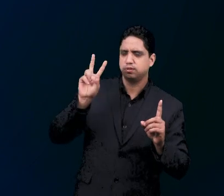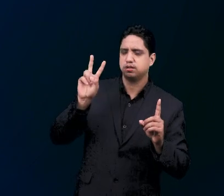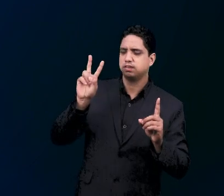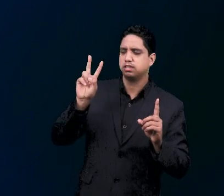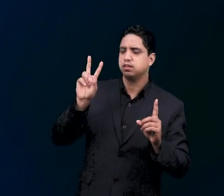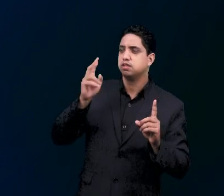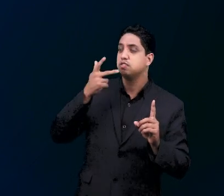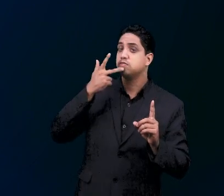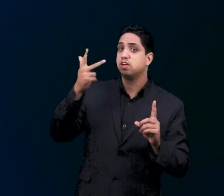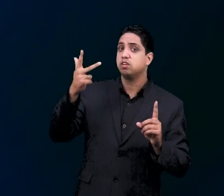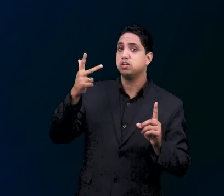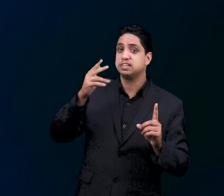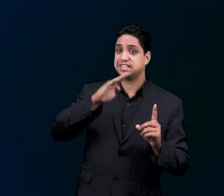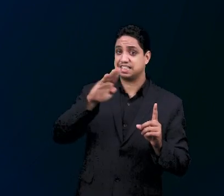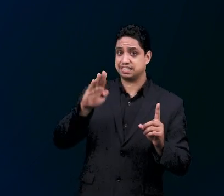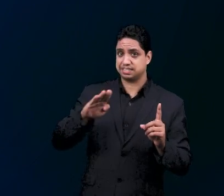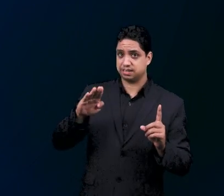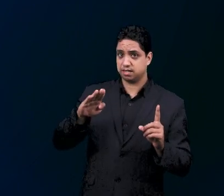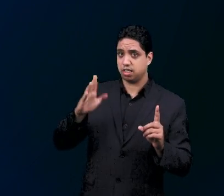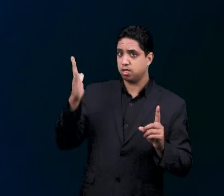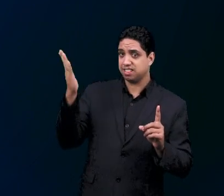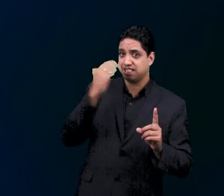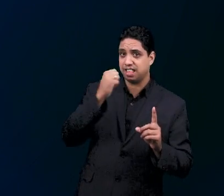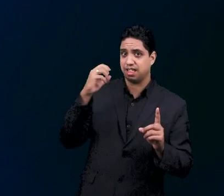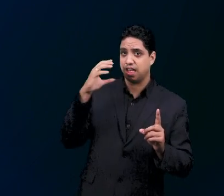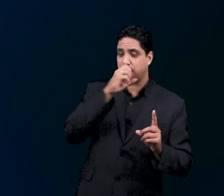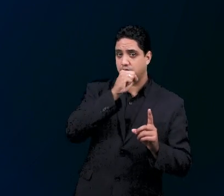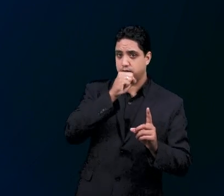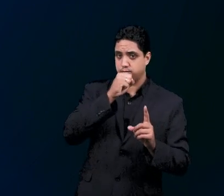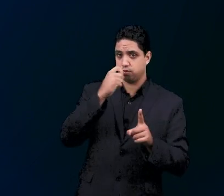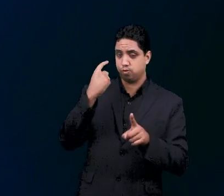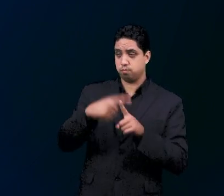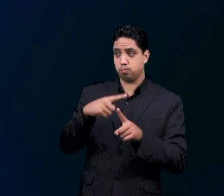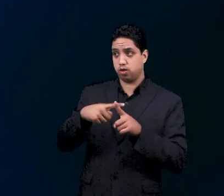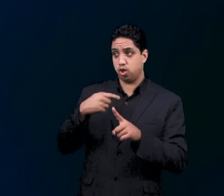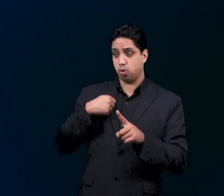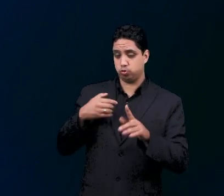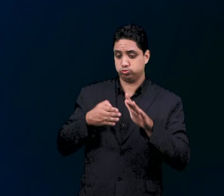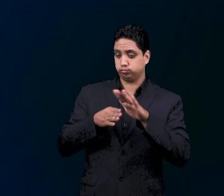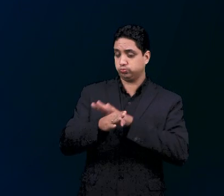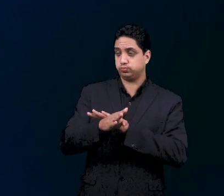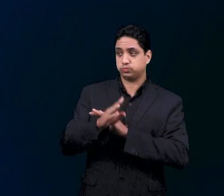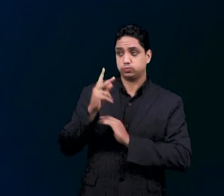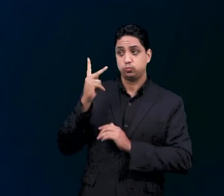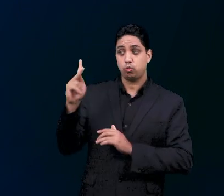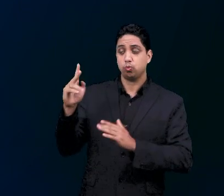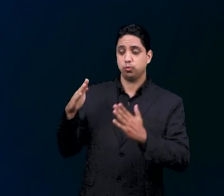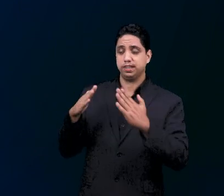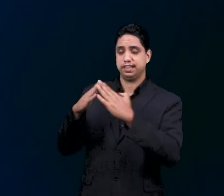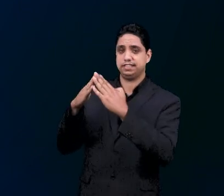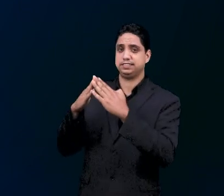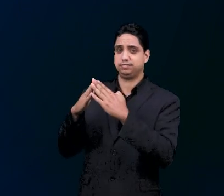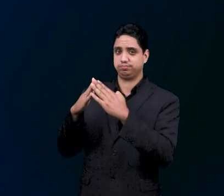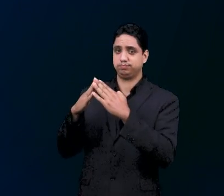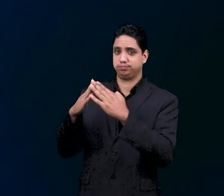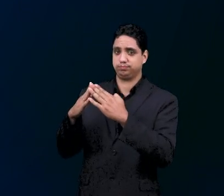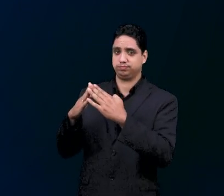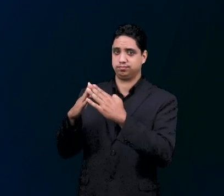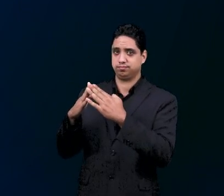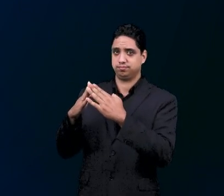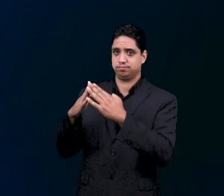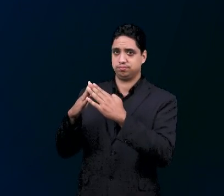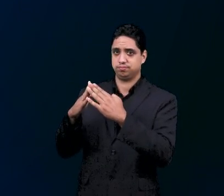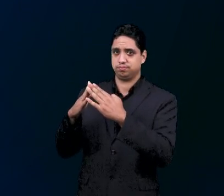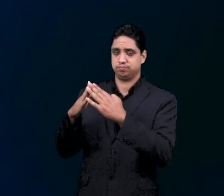en regardant vers le haut, il a dit, Zachée, descends vite, car il me convient rester dans